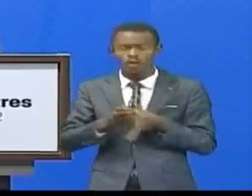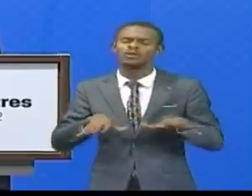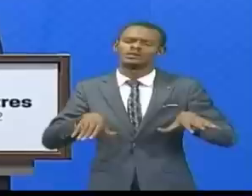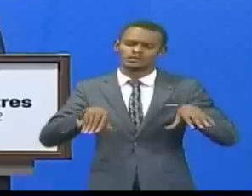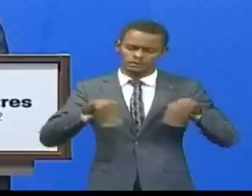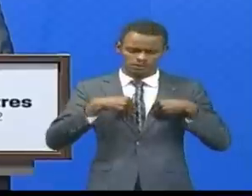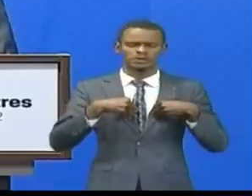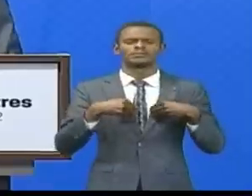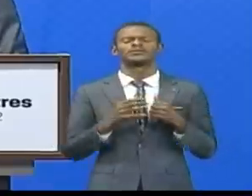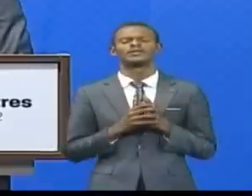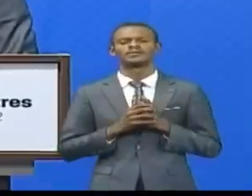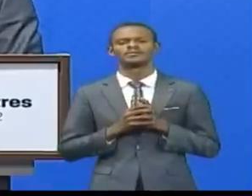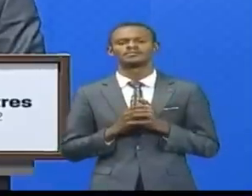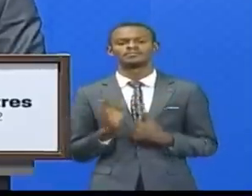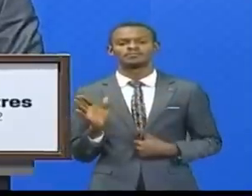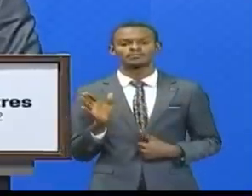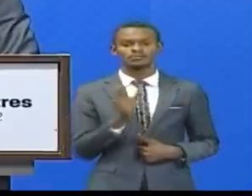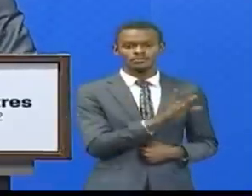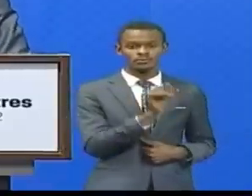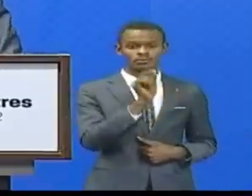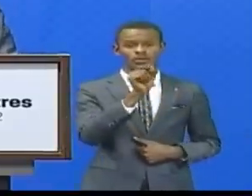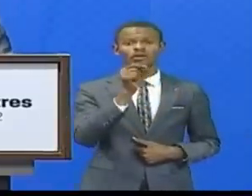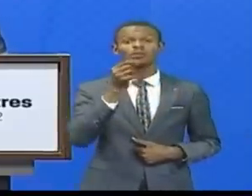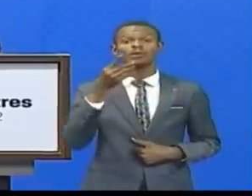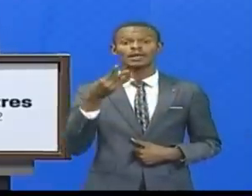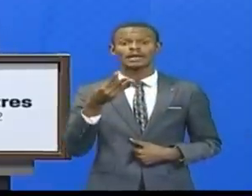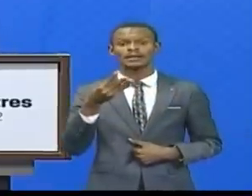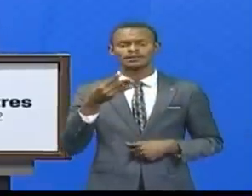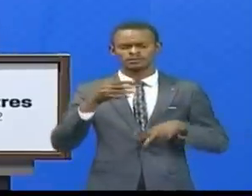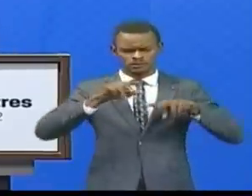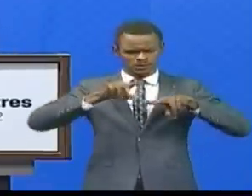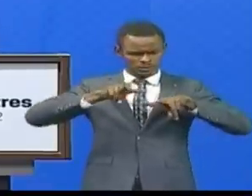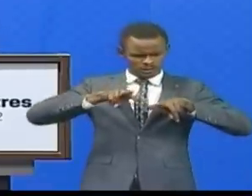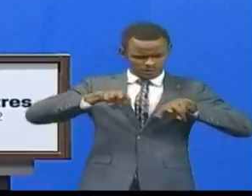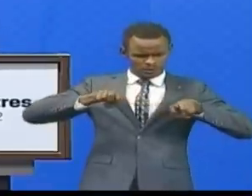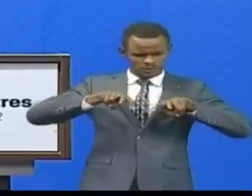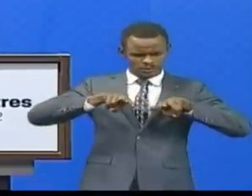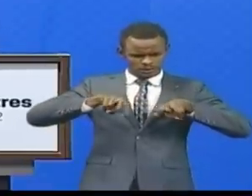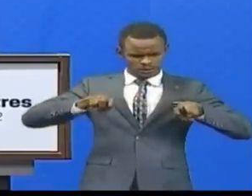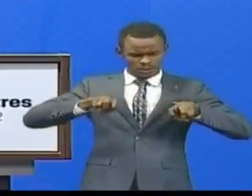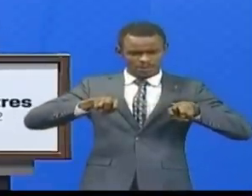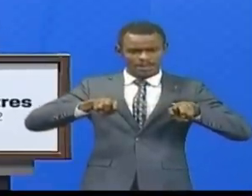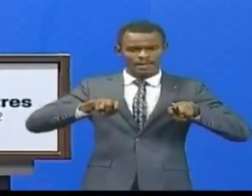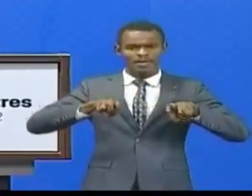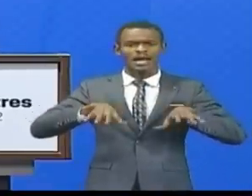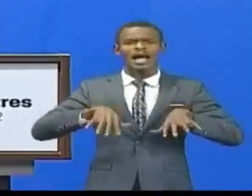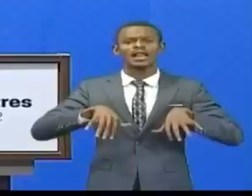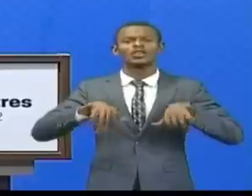4, examen et adoption des projets de texte.